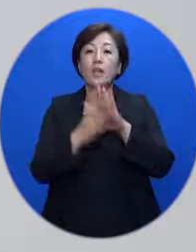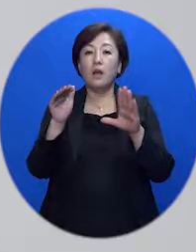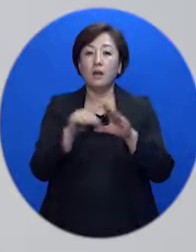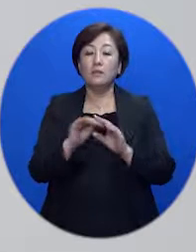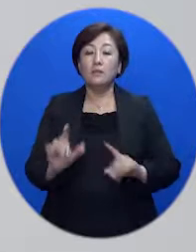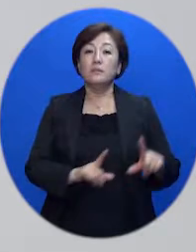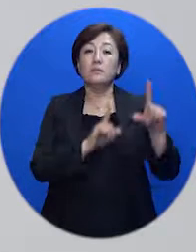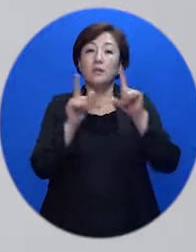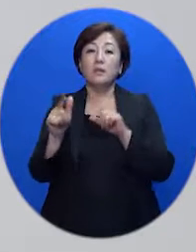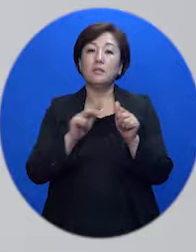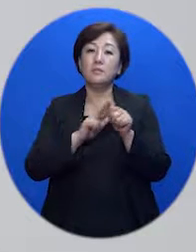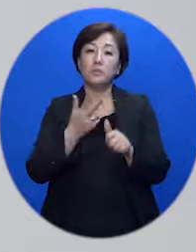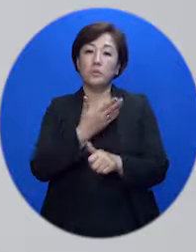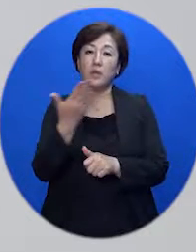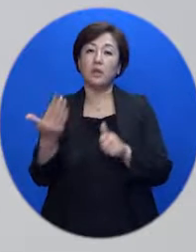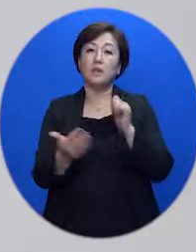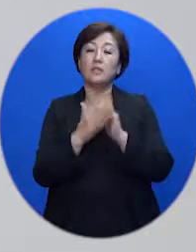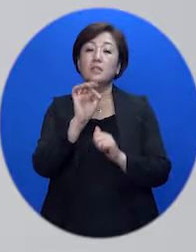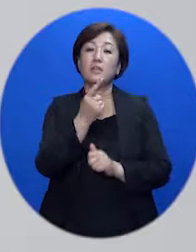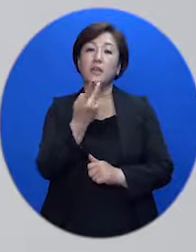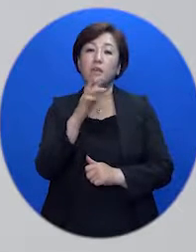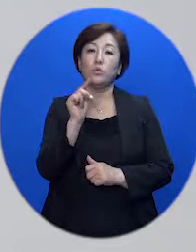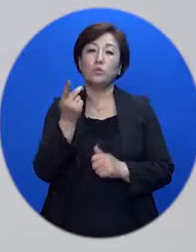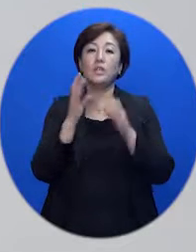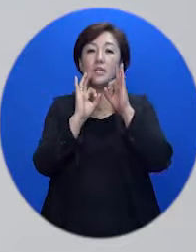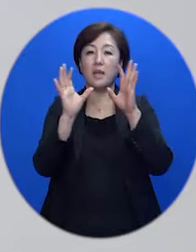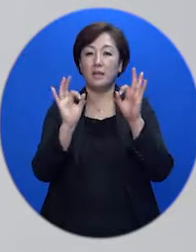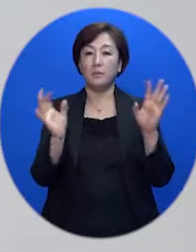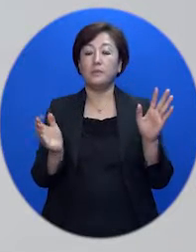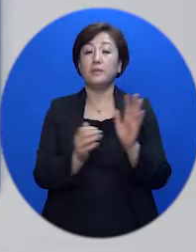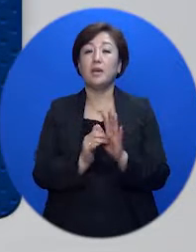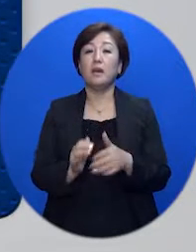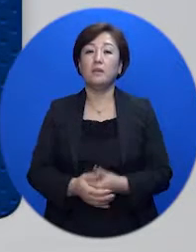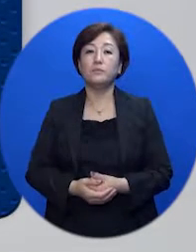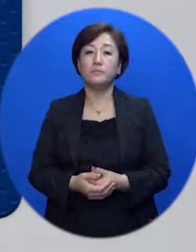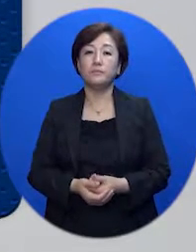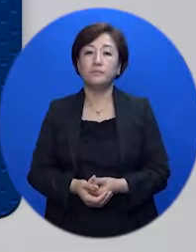울산의 문화와 생활 소식을 알려드리는 해우리 문화가 알림입니다.